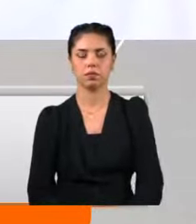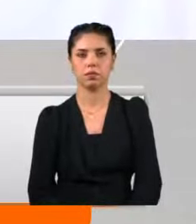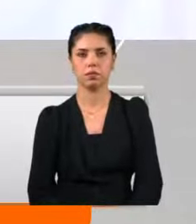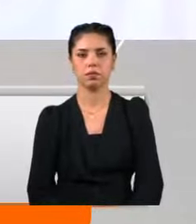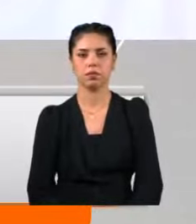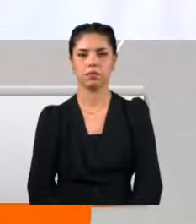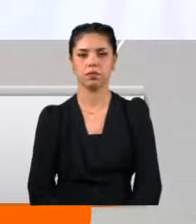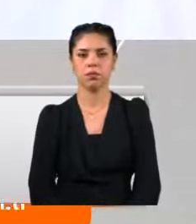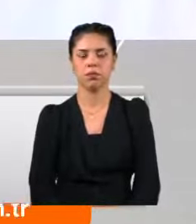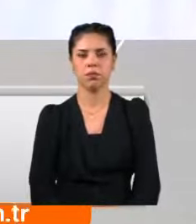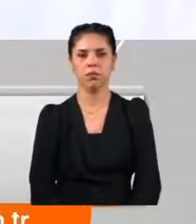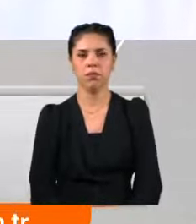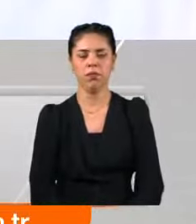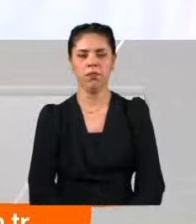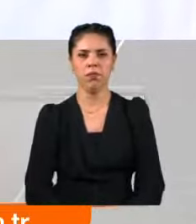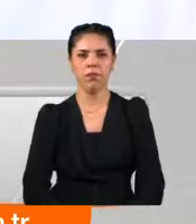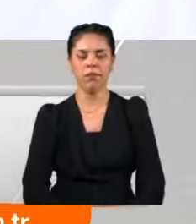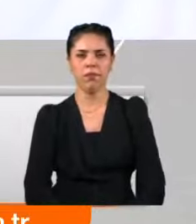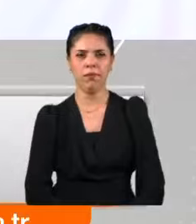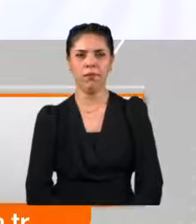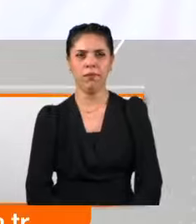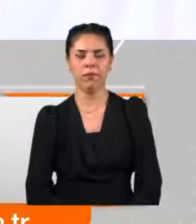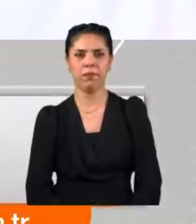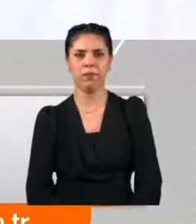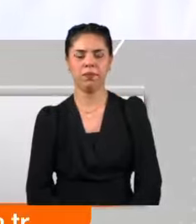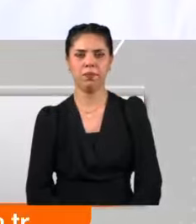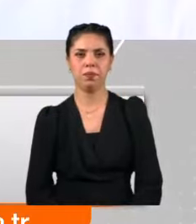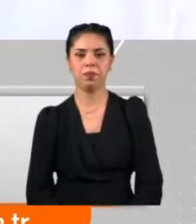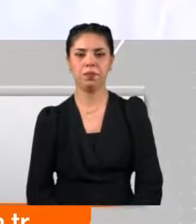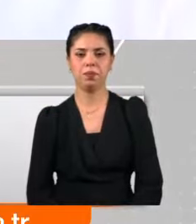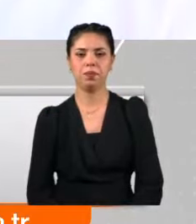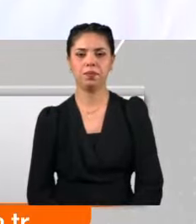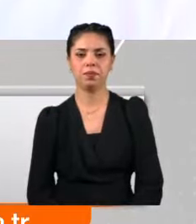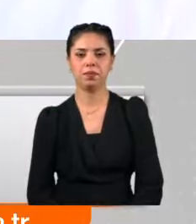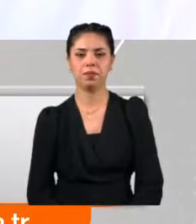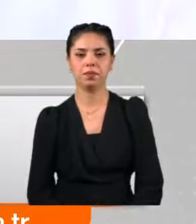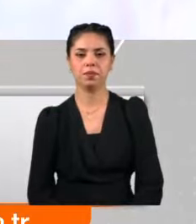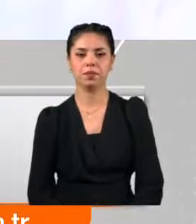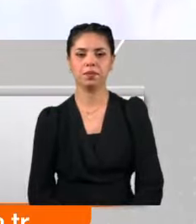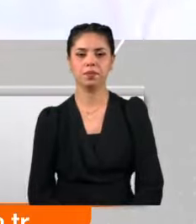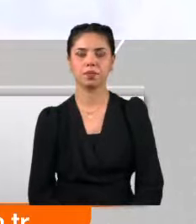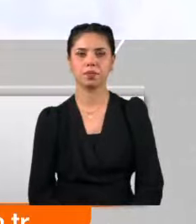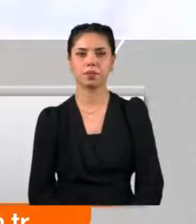Bakanlığı'na, ilçe veya il Milli Eğitim Müdürlüklerine şikayetlerini iletebilirler. Bunun yanı sıra